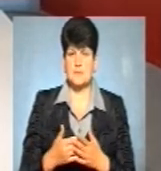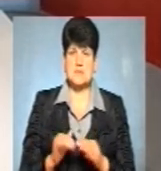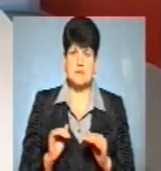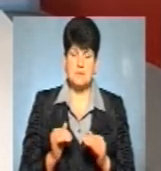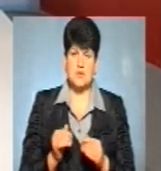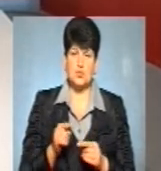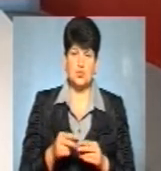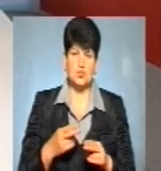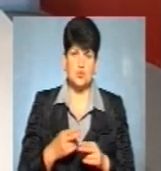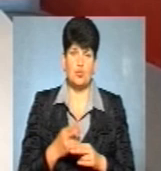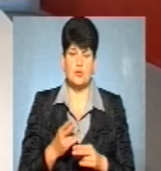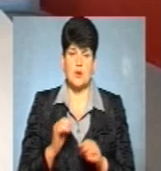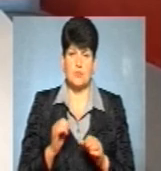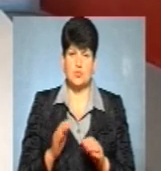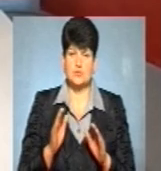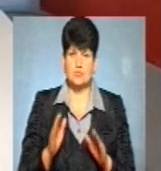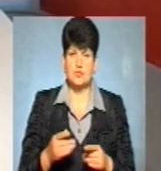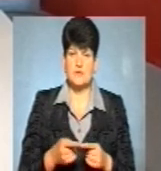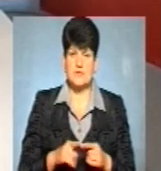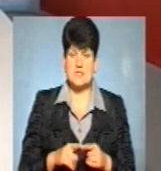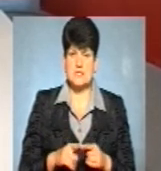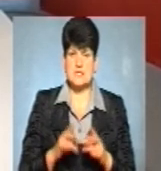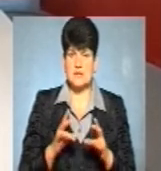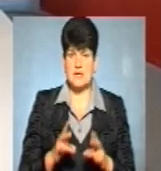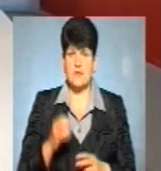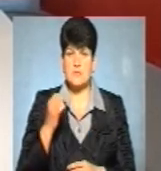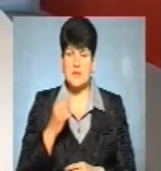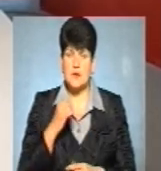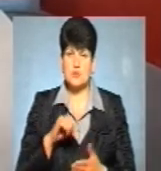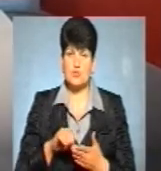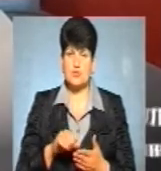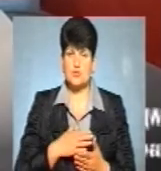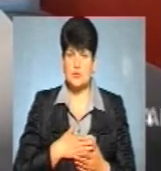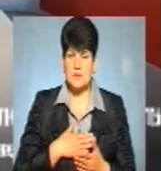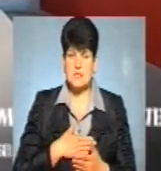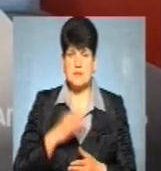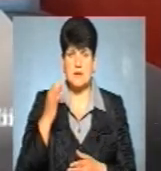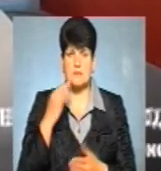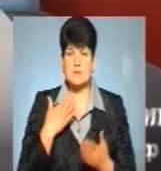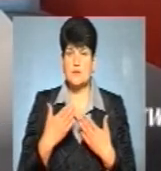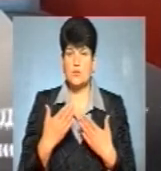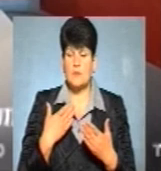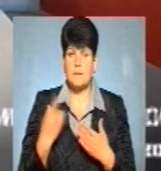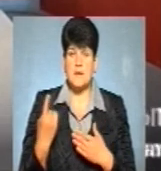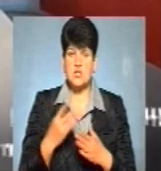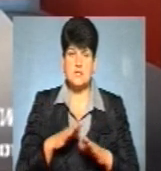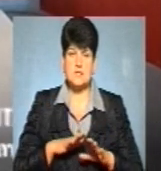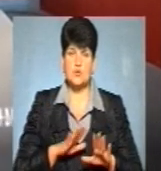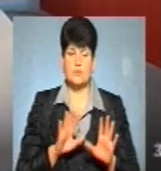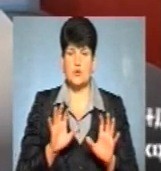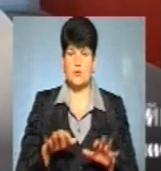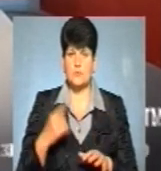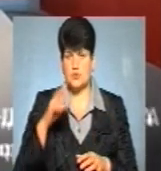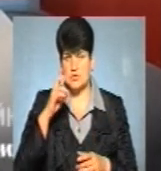зменшити ту шкоду, яка може наступати від такої стихії. А я вам дякую за участь у нашому ефірі. Нагадаю, що ми спілкувалися з першим заступником голови обласної